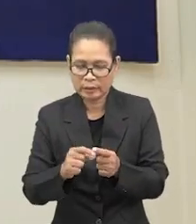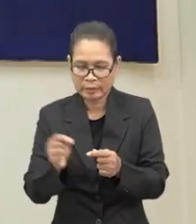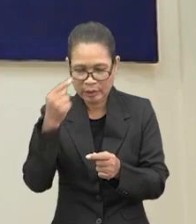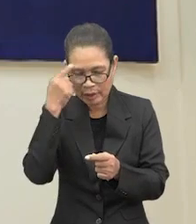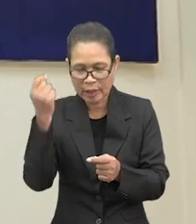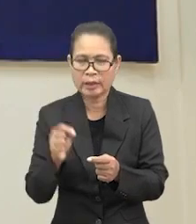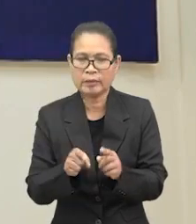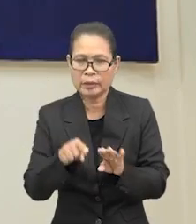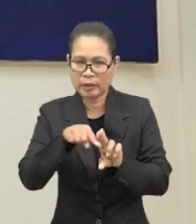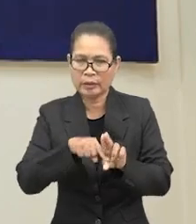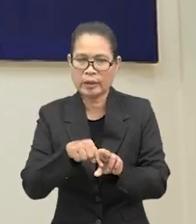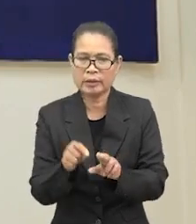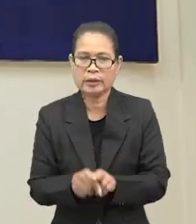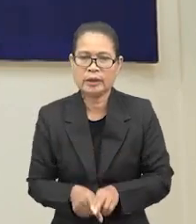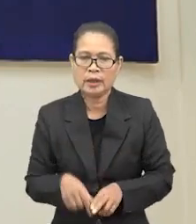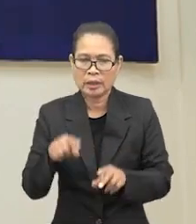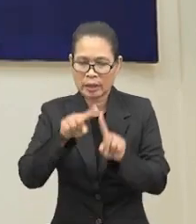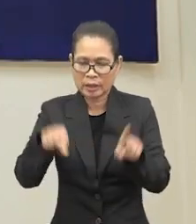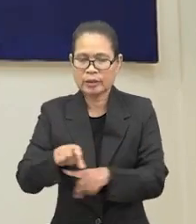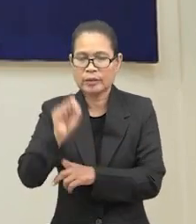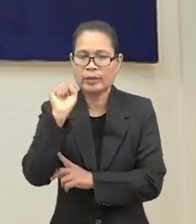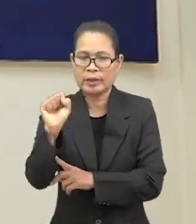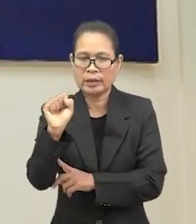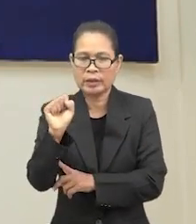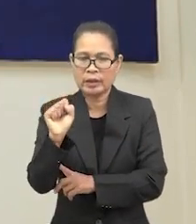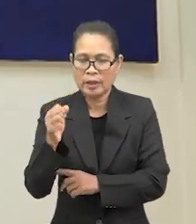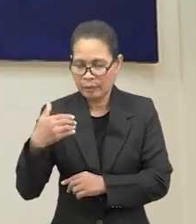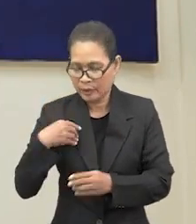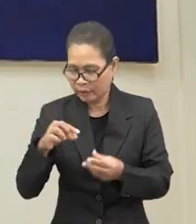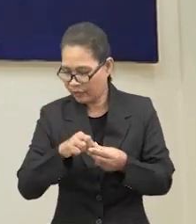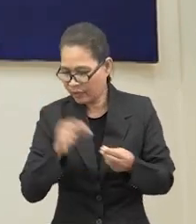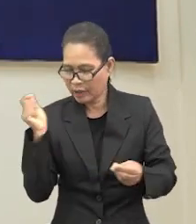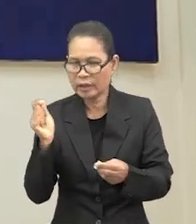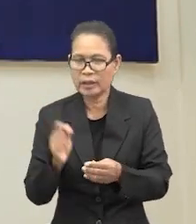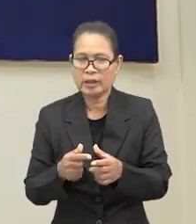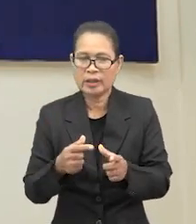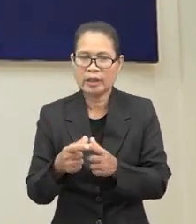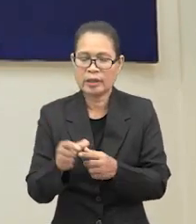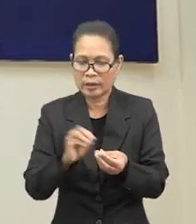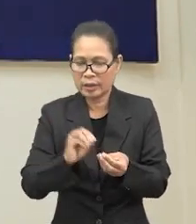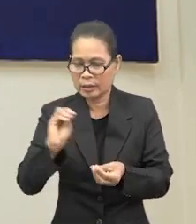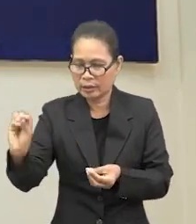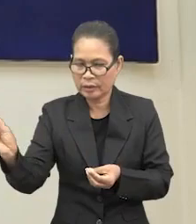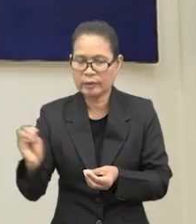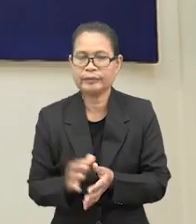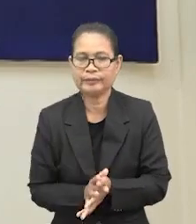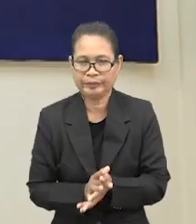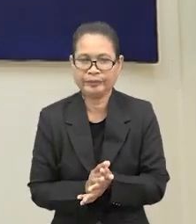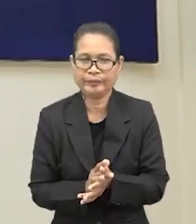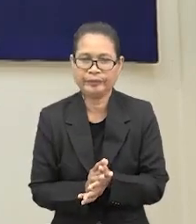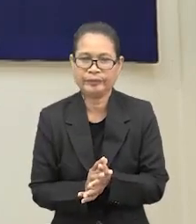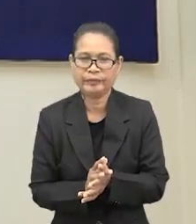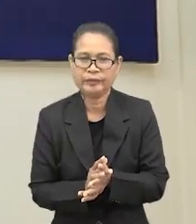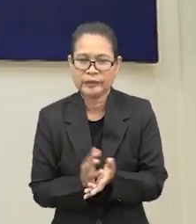đáy bẩn tốt cả đá chân nguồn đại miên phớt rư co đầy xó phòng đài